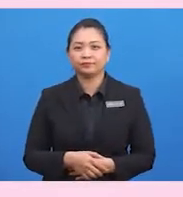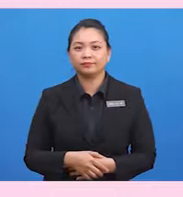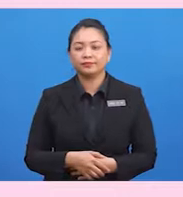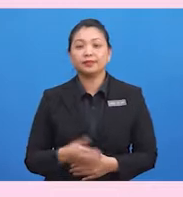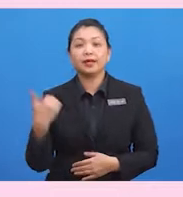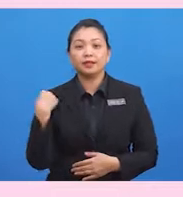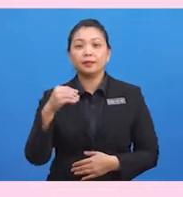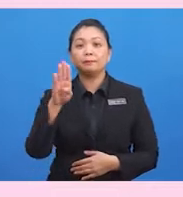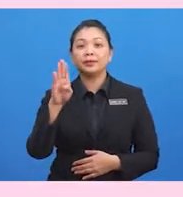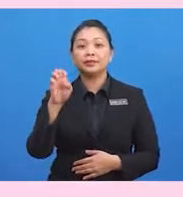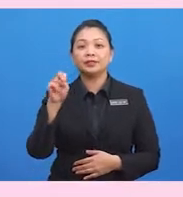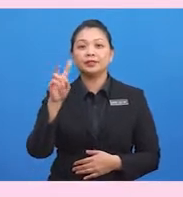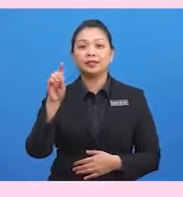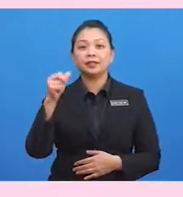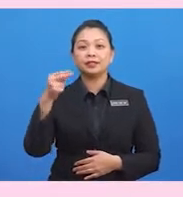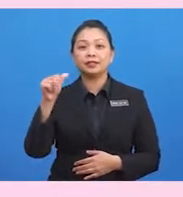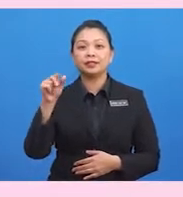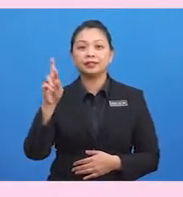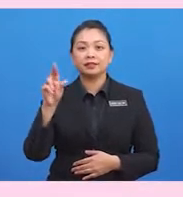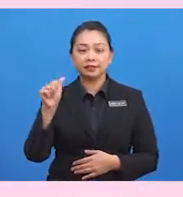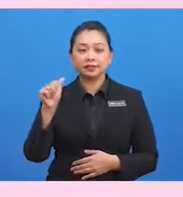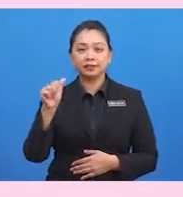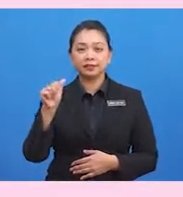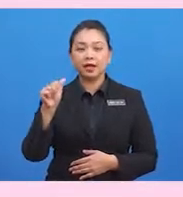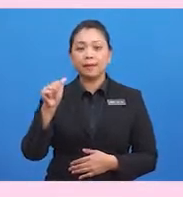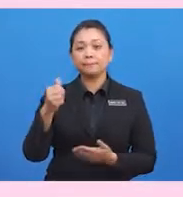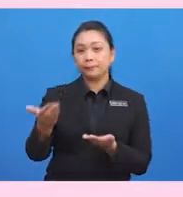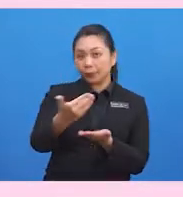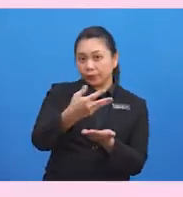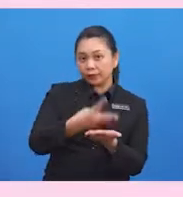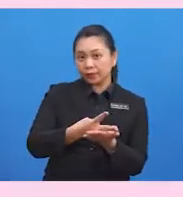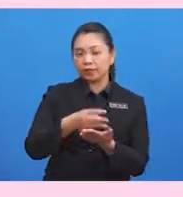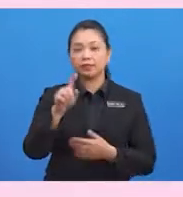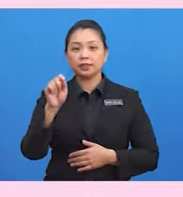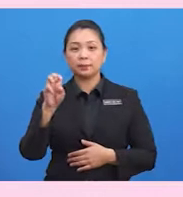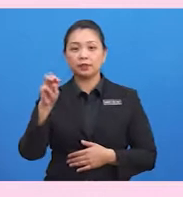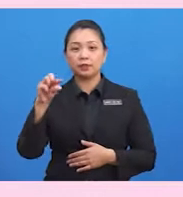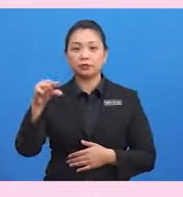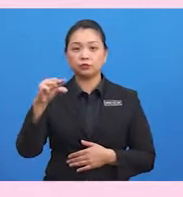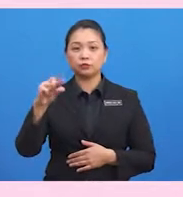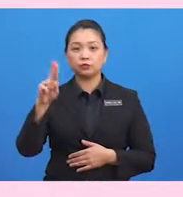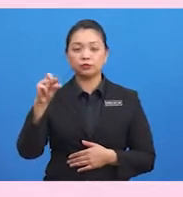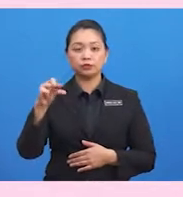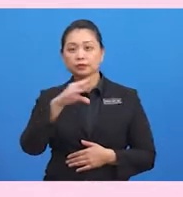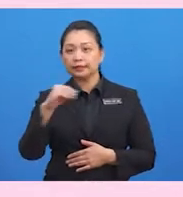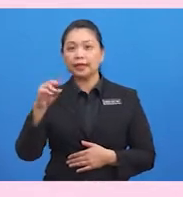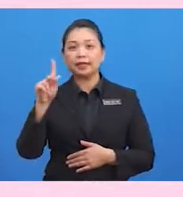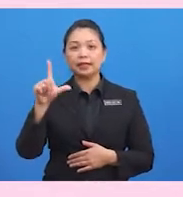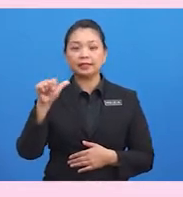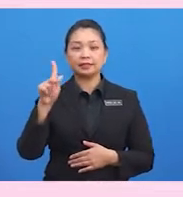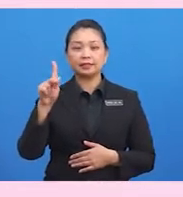daripada bendahara pembuluh bendahari Temanggung dan juga ilabs